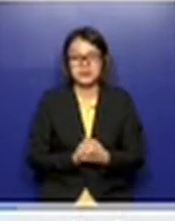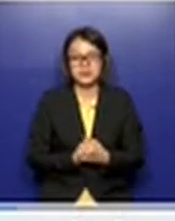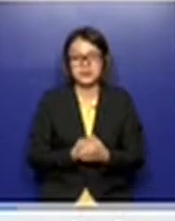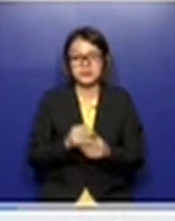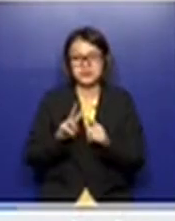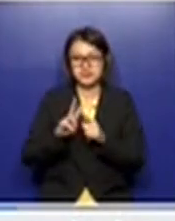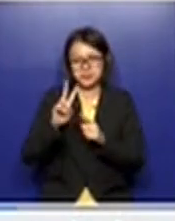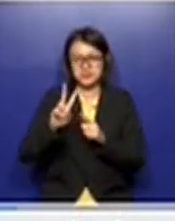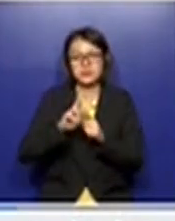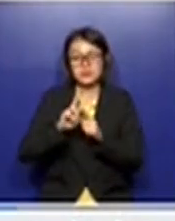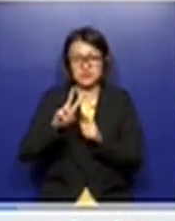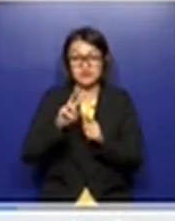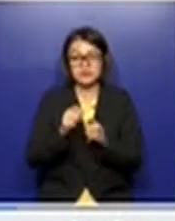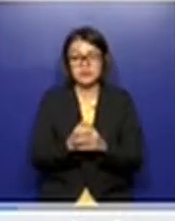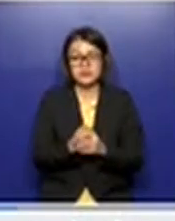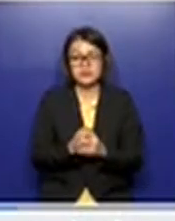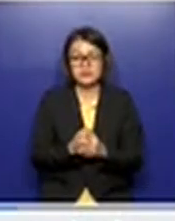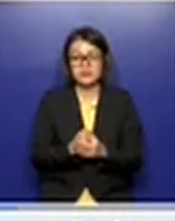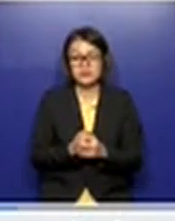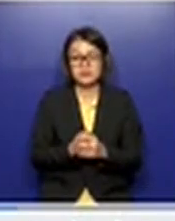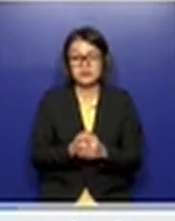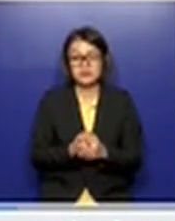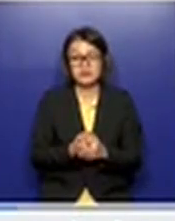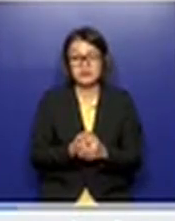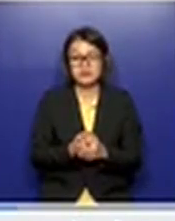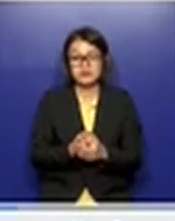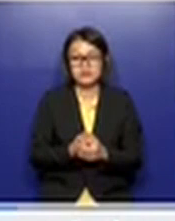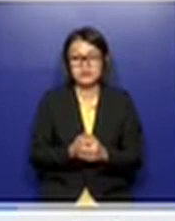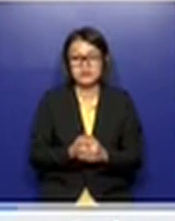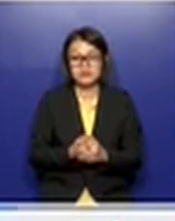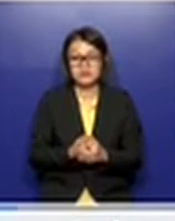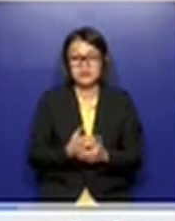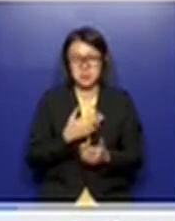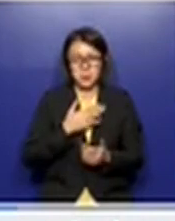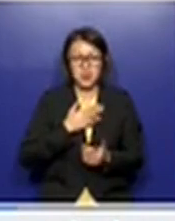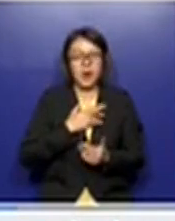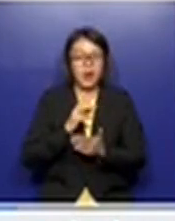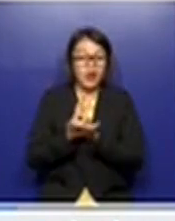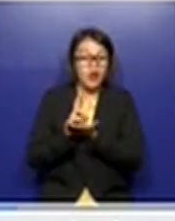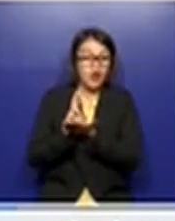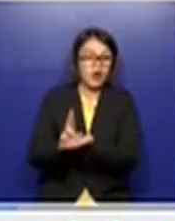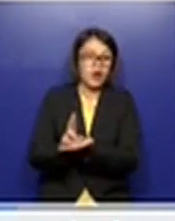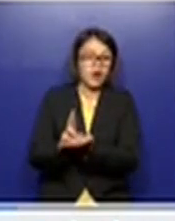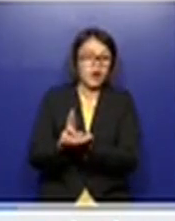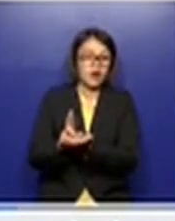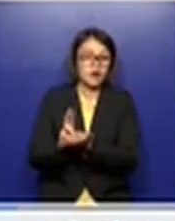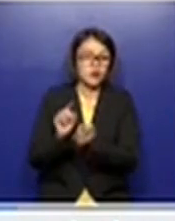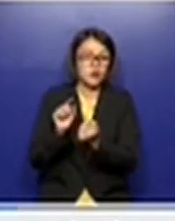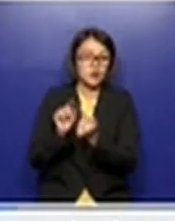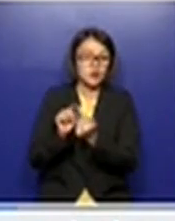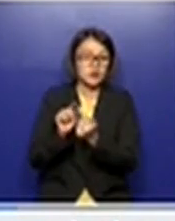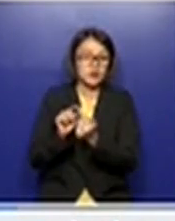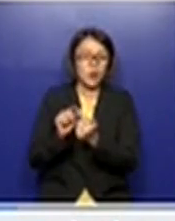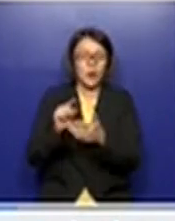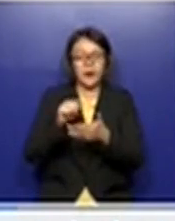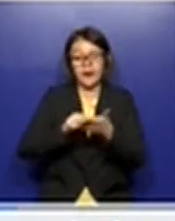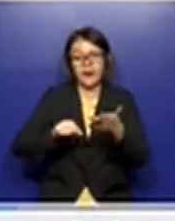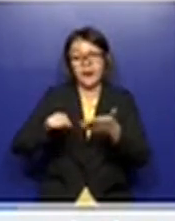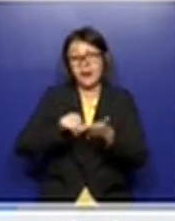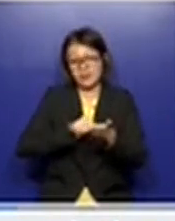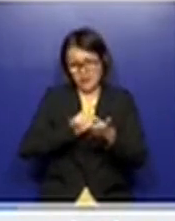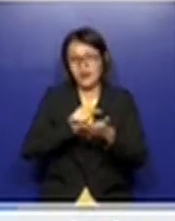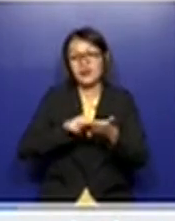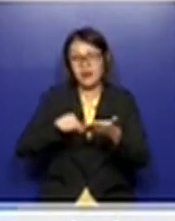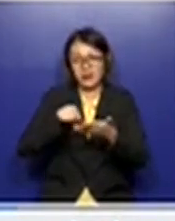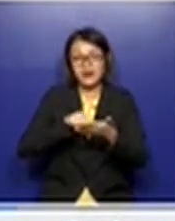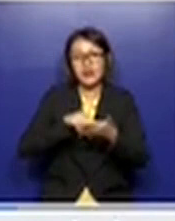องที่ผมให้รางวัลท่านคือรายงานเลือกการเลือกตั้งนะครับผมมีโอ